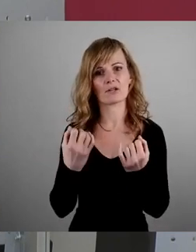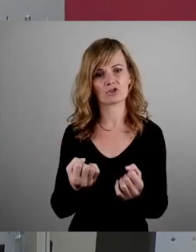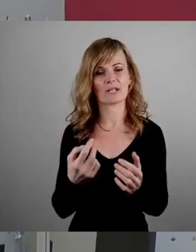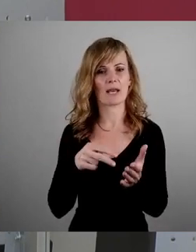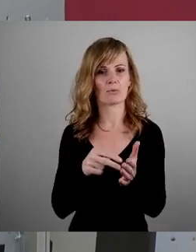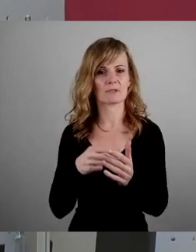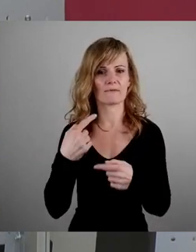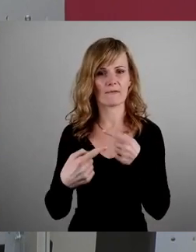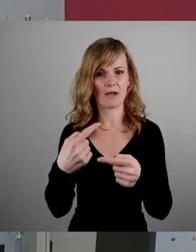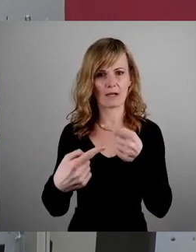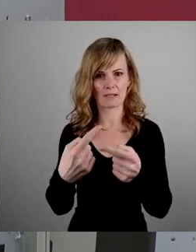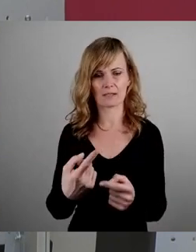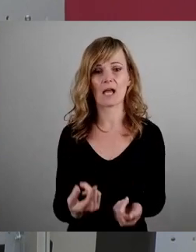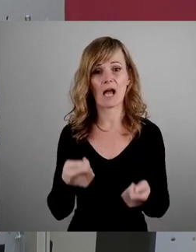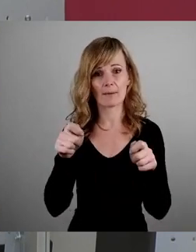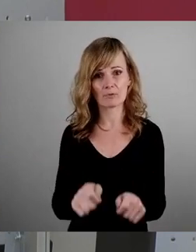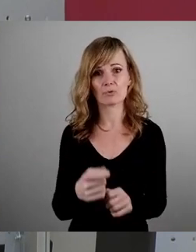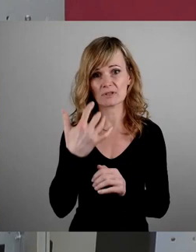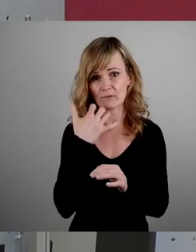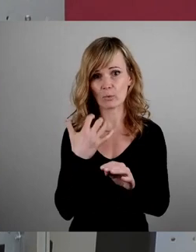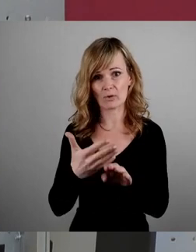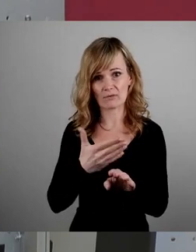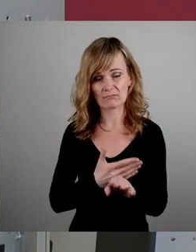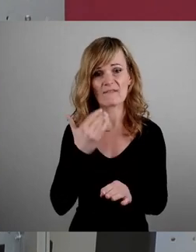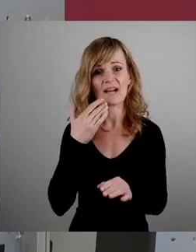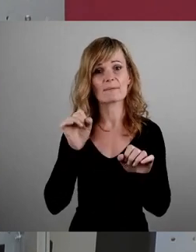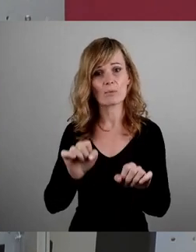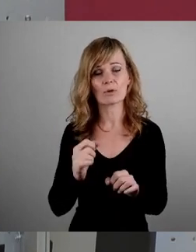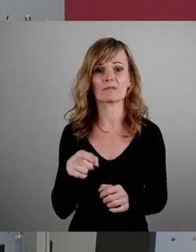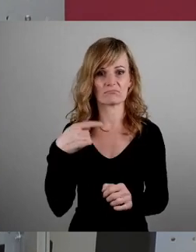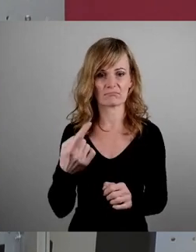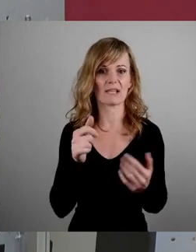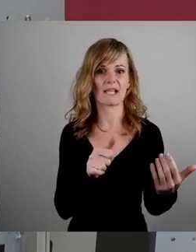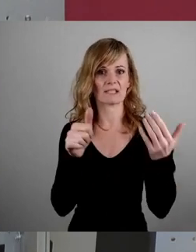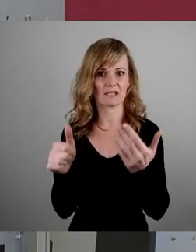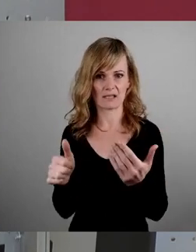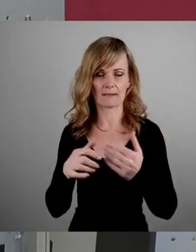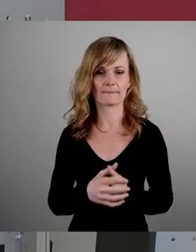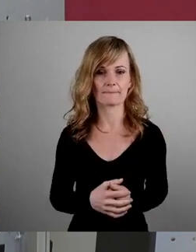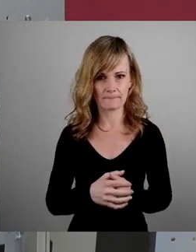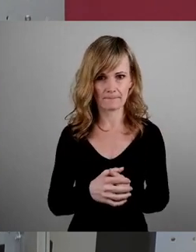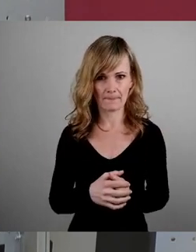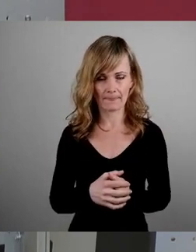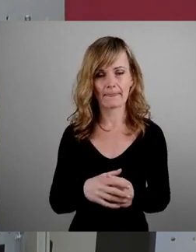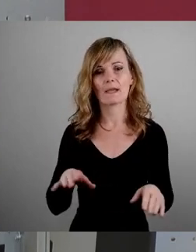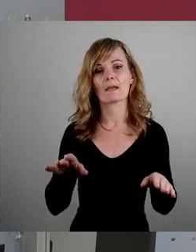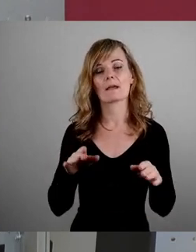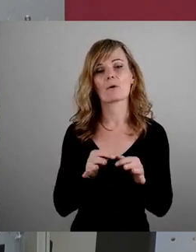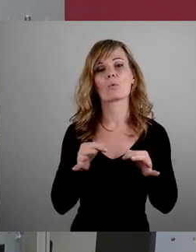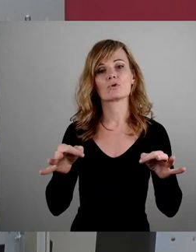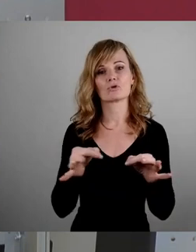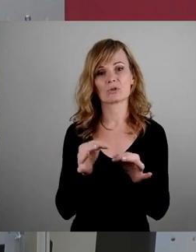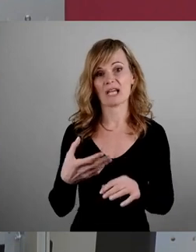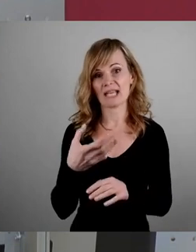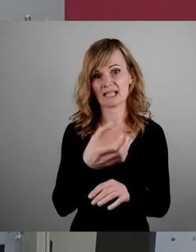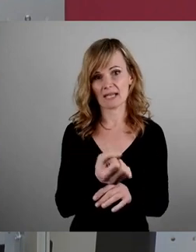Abschluss frühestens in 6 Jahren zu erwarten ist. Angesichts der beabsichtigten Grundstückseingriffe bei der hier vorgelegten